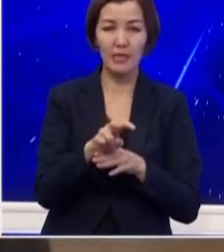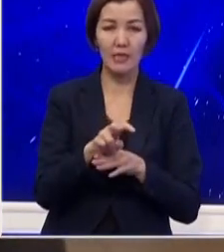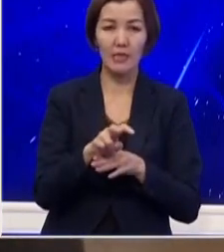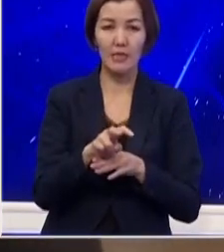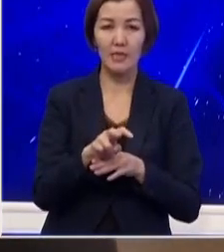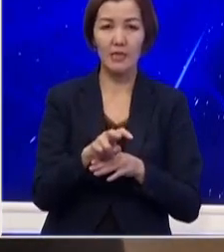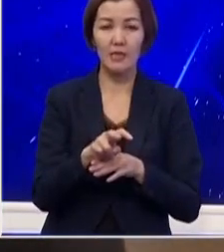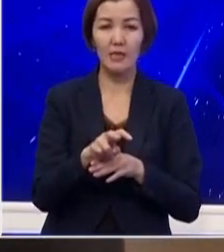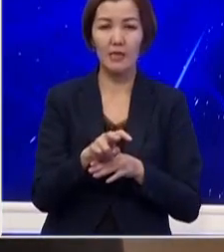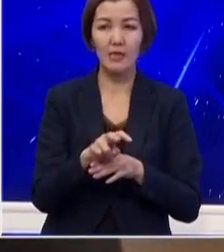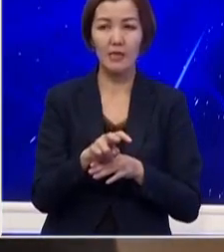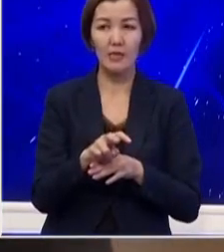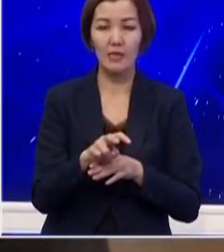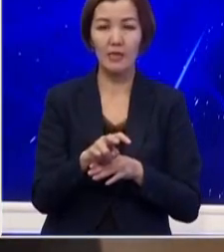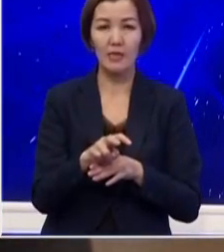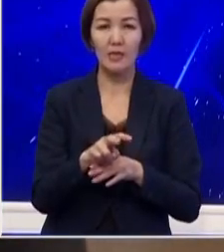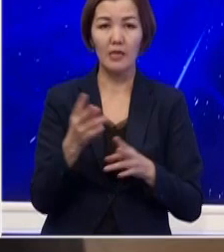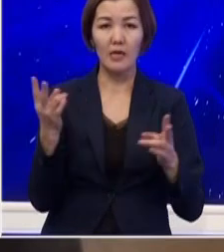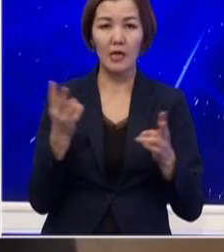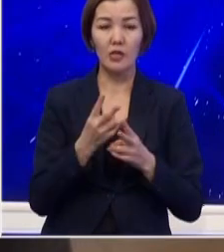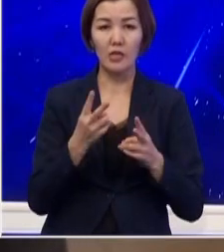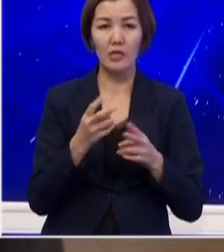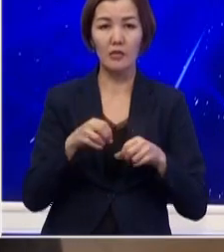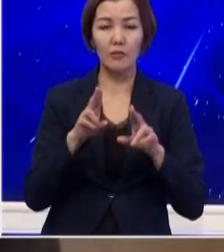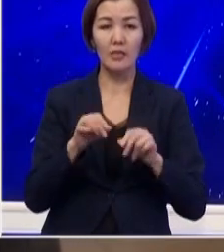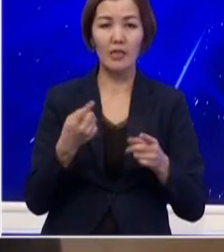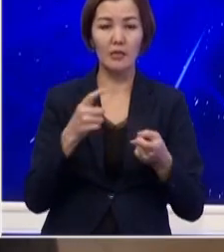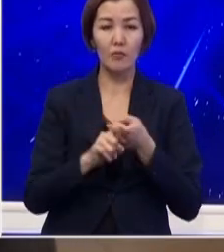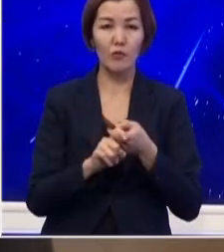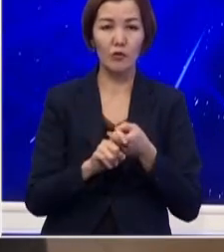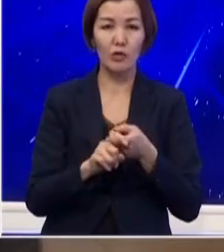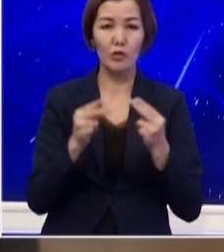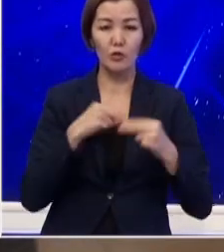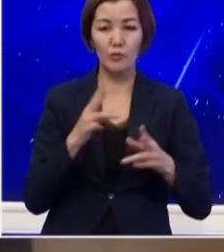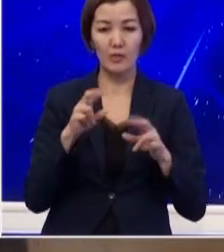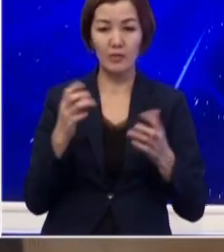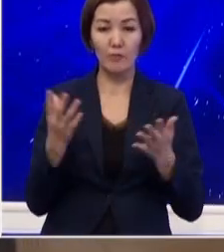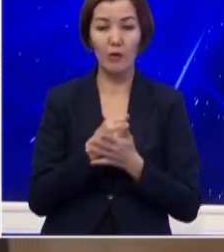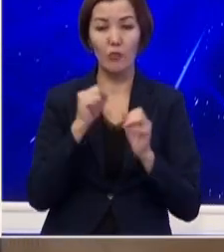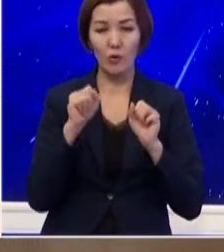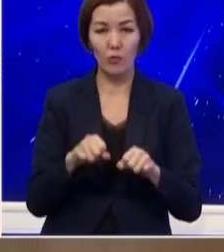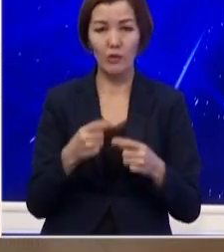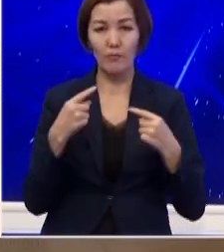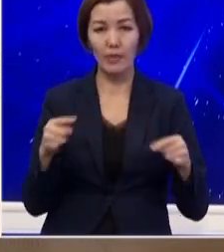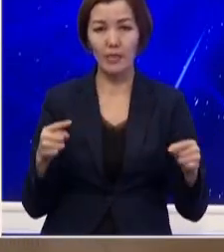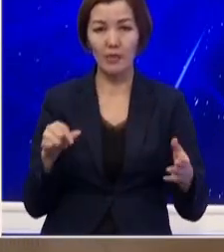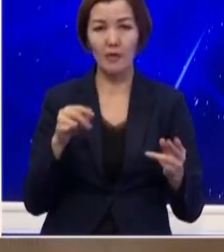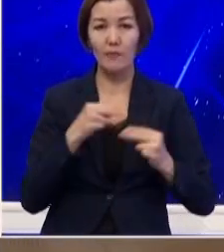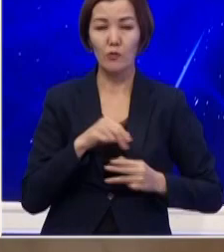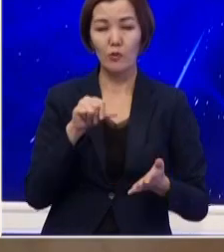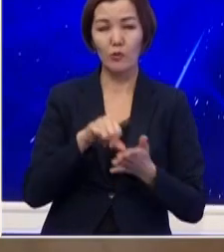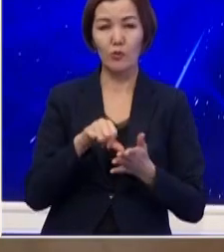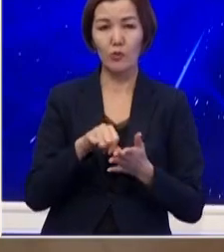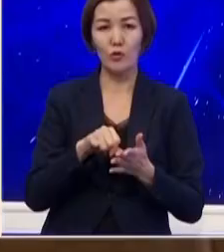өздерінің. Сонан кейін өздеріне тиесілі мамандықтары бойынша жұмыс іздесе болады және де басқа да жұмыс